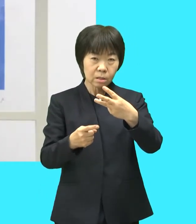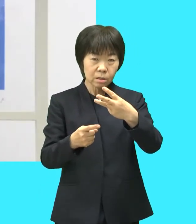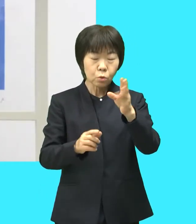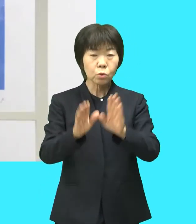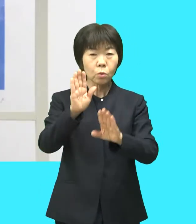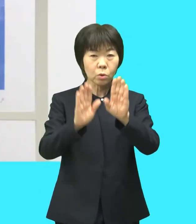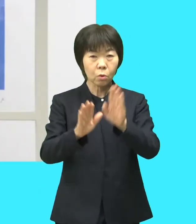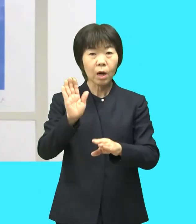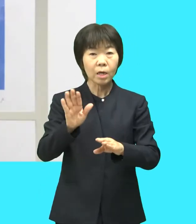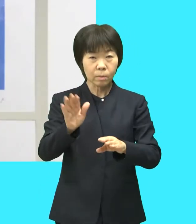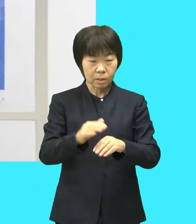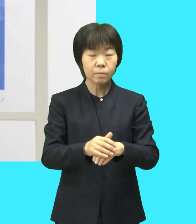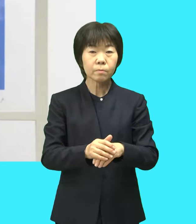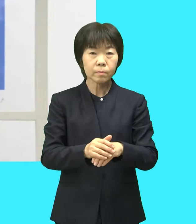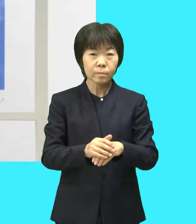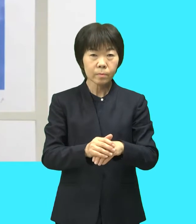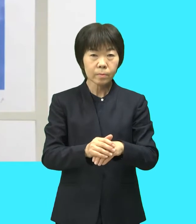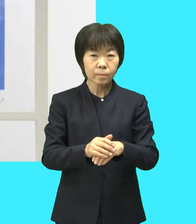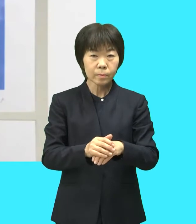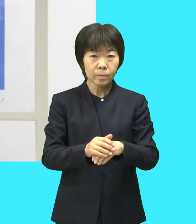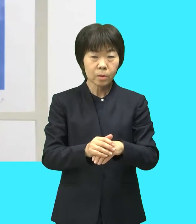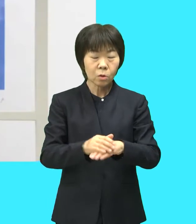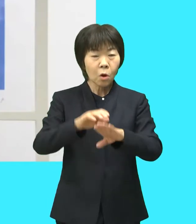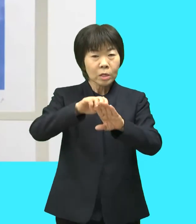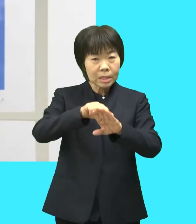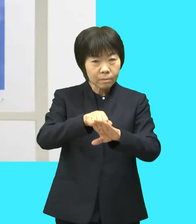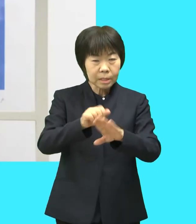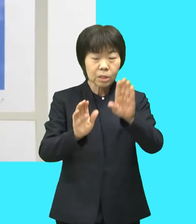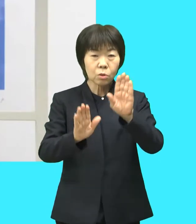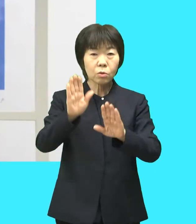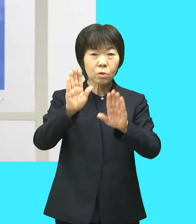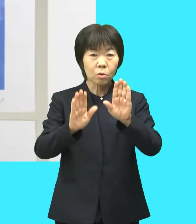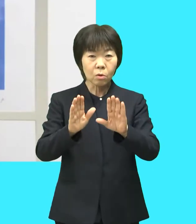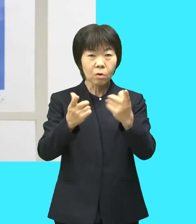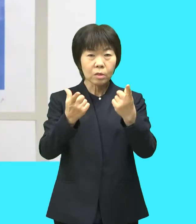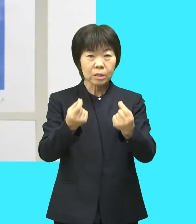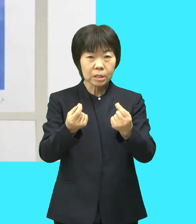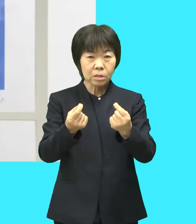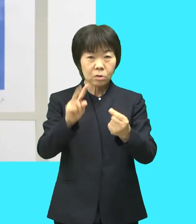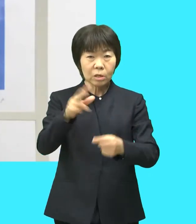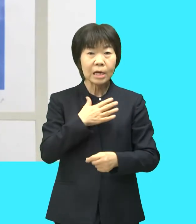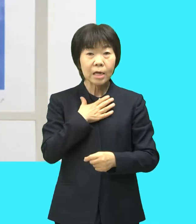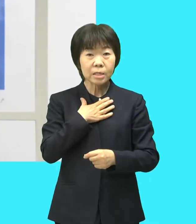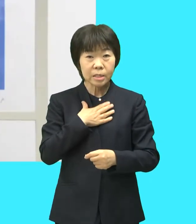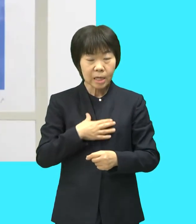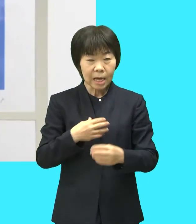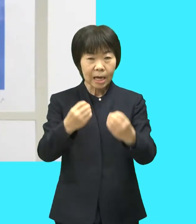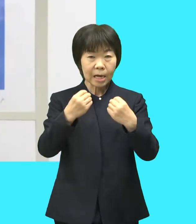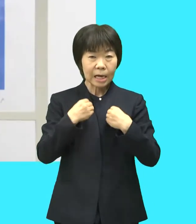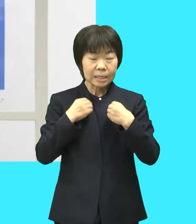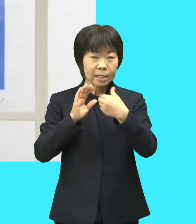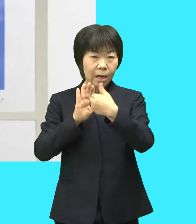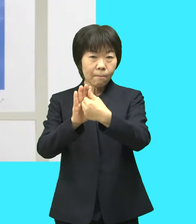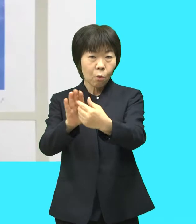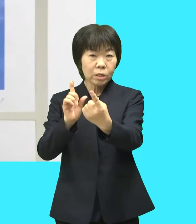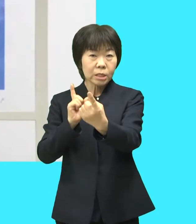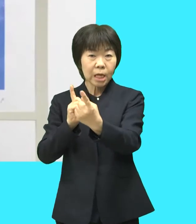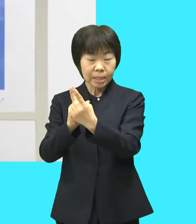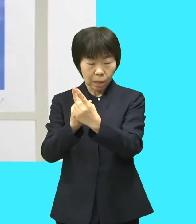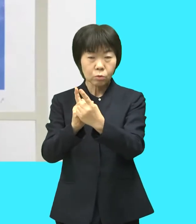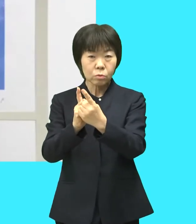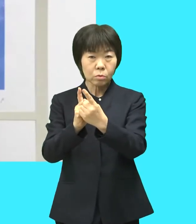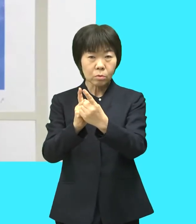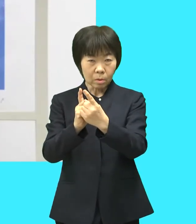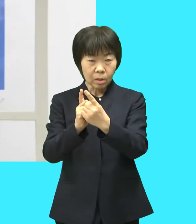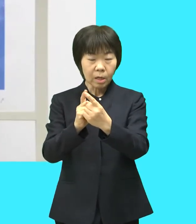という状況になっています。この厳しい状況をしっかり受け止めて感染防止対策、 改め